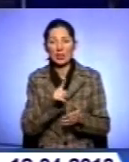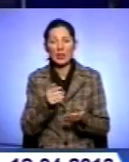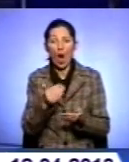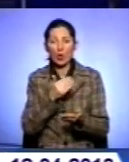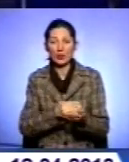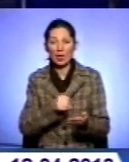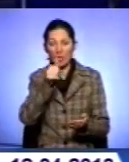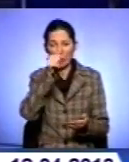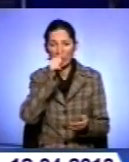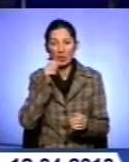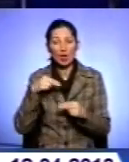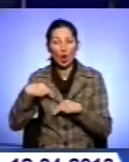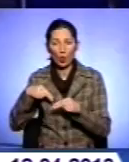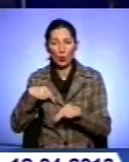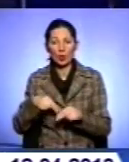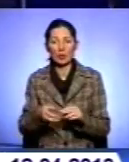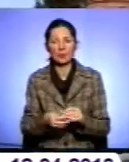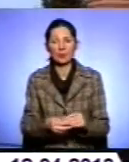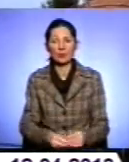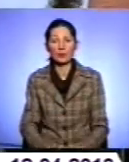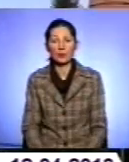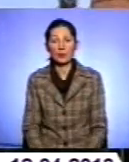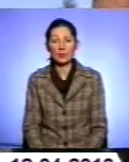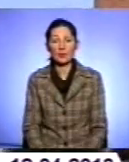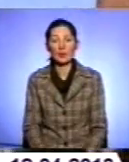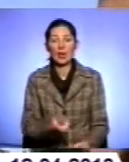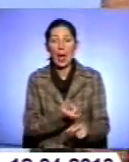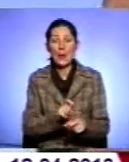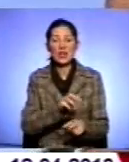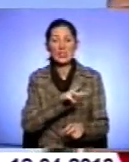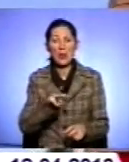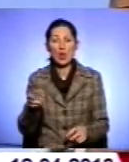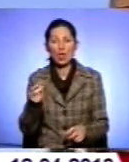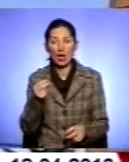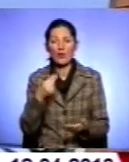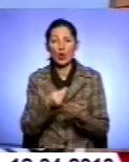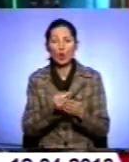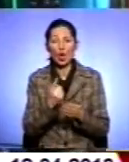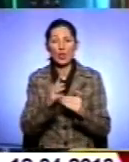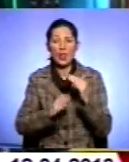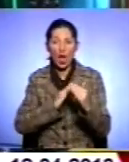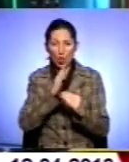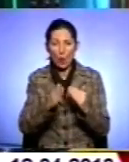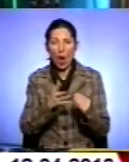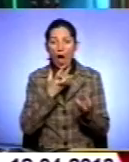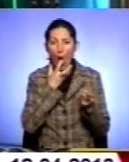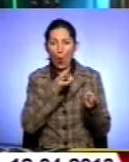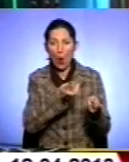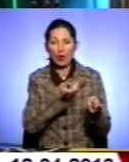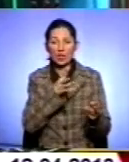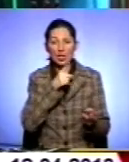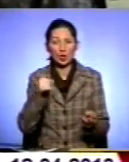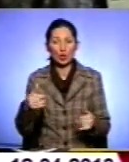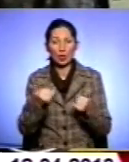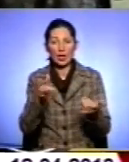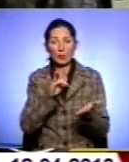місяці роботи. Деталі у сюжеті. Більше мільйона гривень коштує одна доба опалювального сезону для міста. Цьогоріч